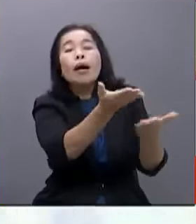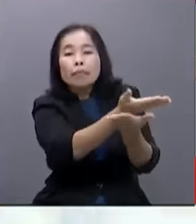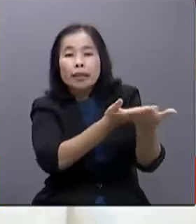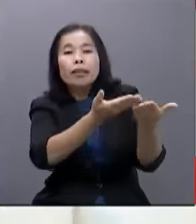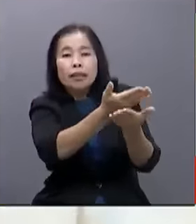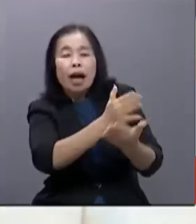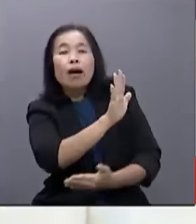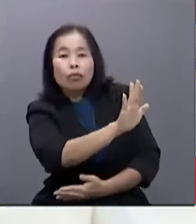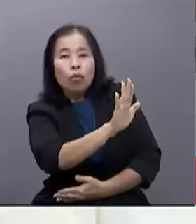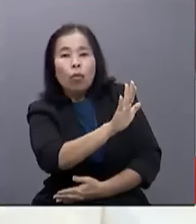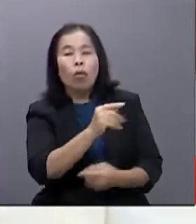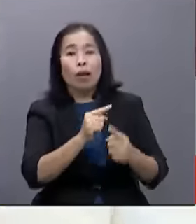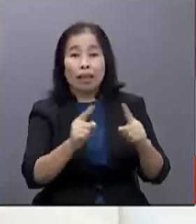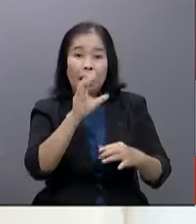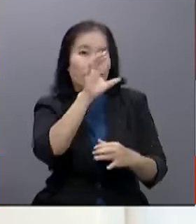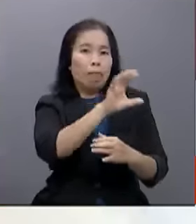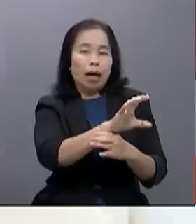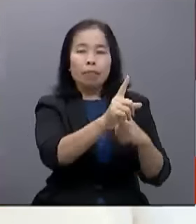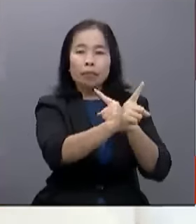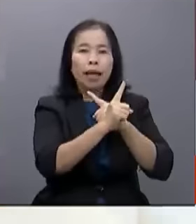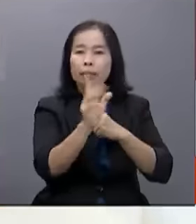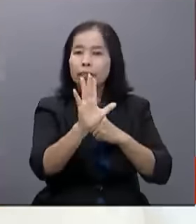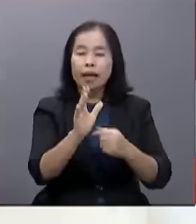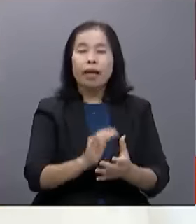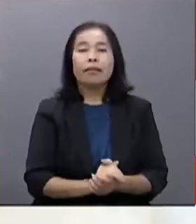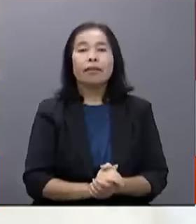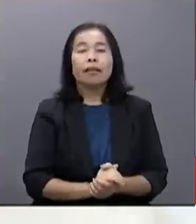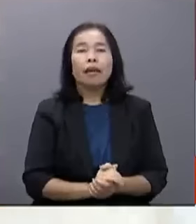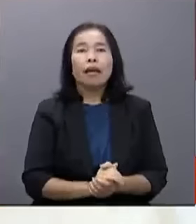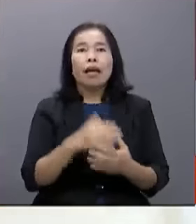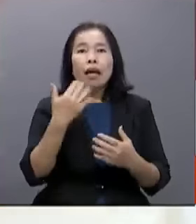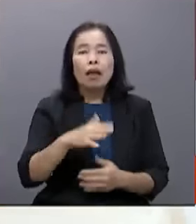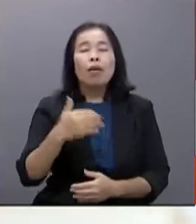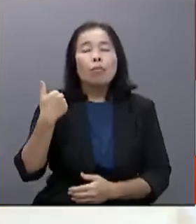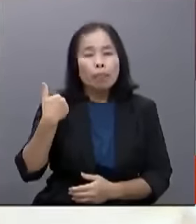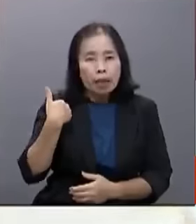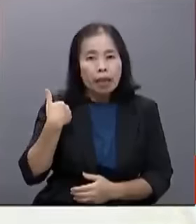ยพินิจและผมก็เรียนยืนยันนะครับความเห็น